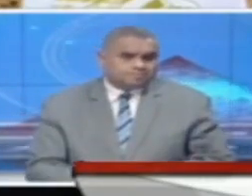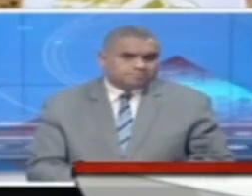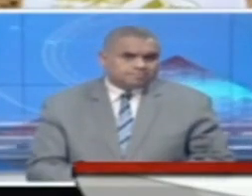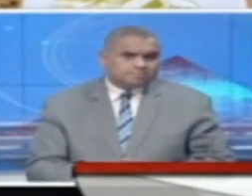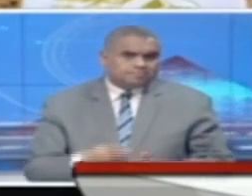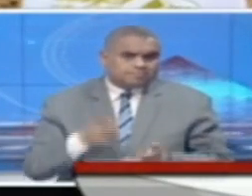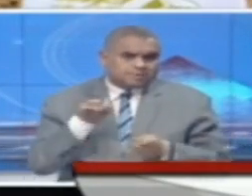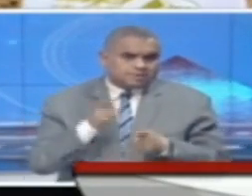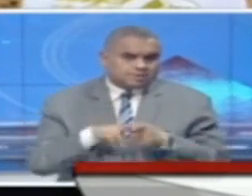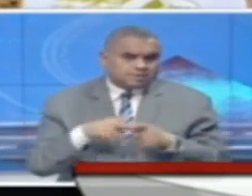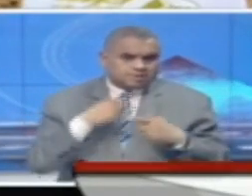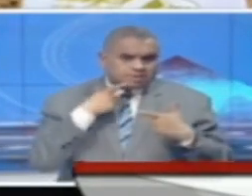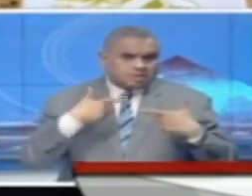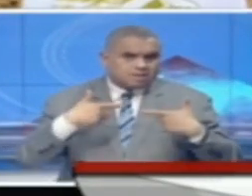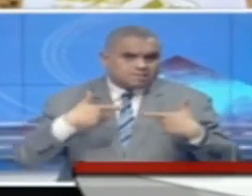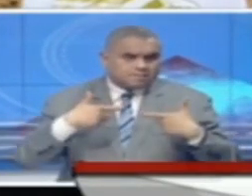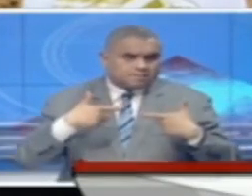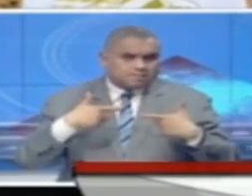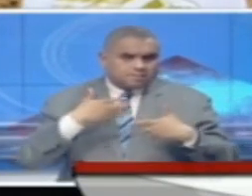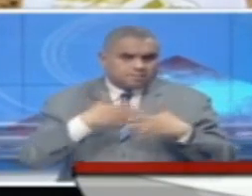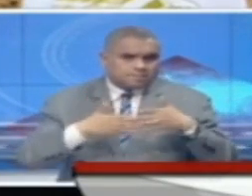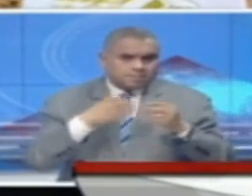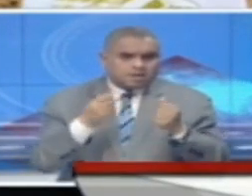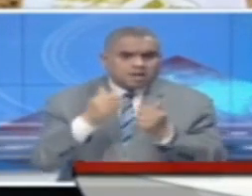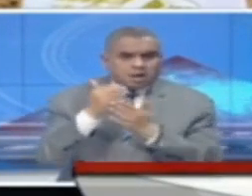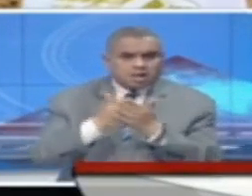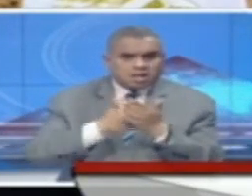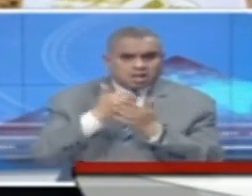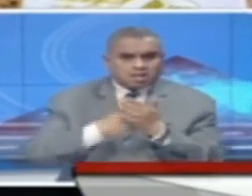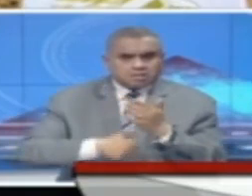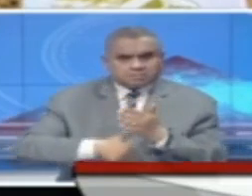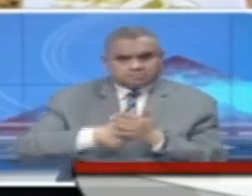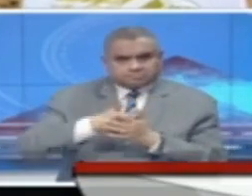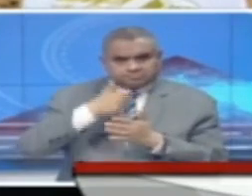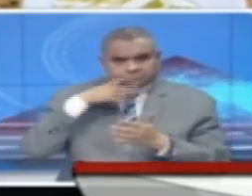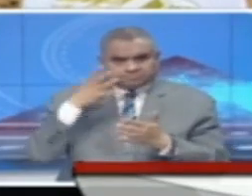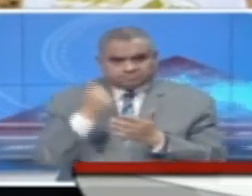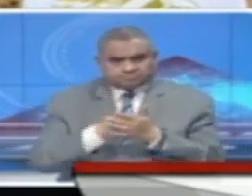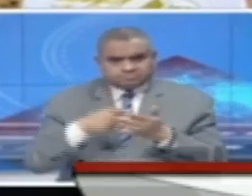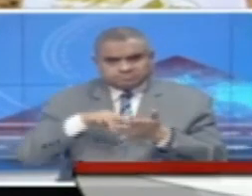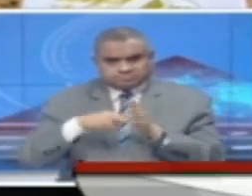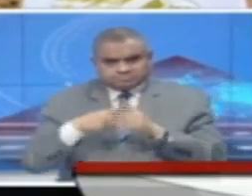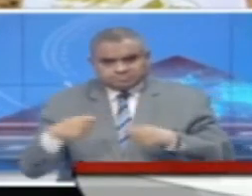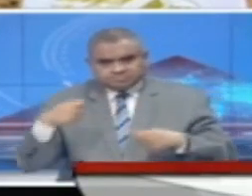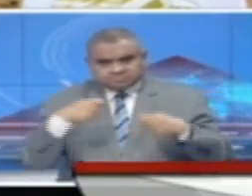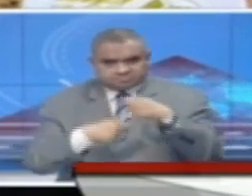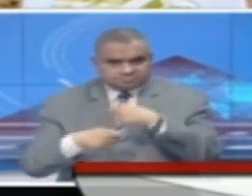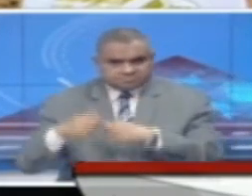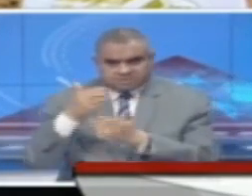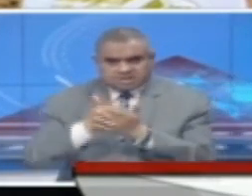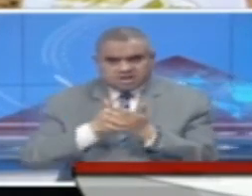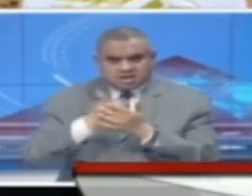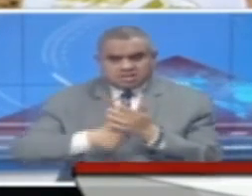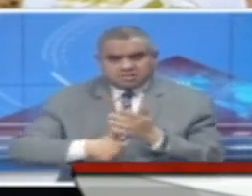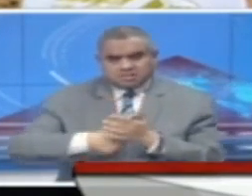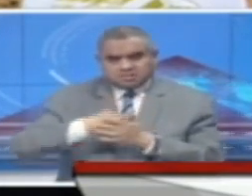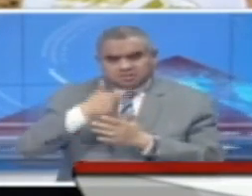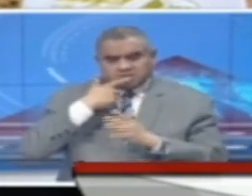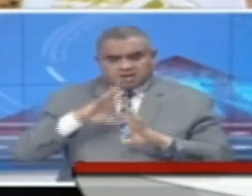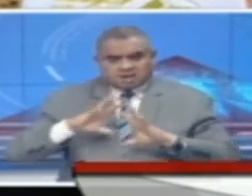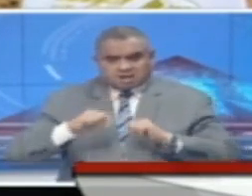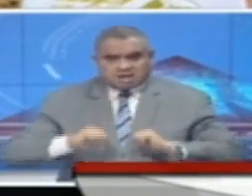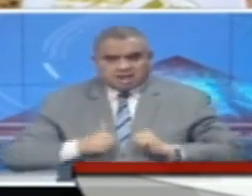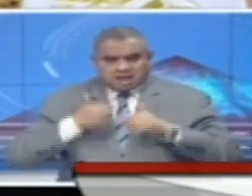معركة بناء اقتصاد حقيقي، اقتصاد يوفر حياة كريمة. عندنا دلوقتي